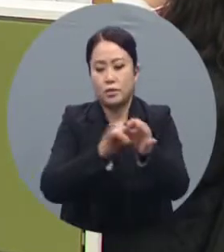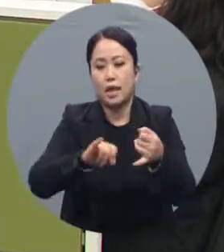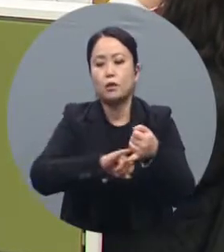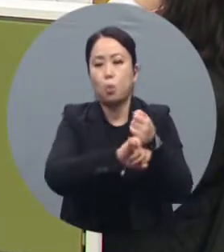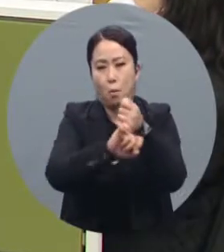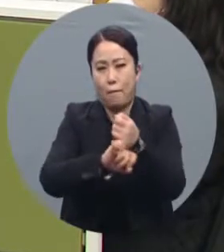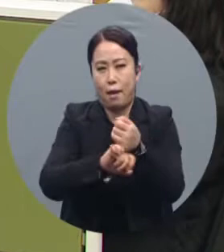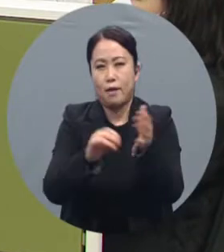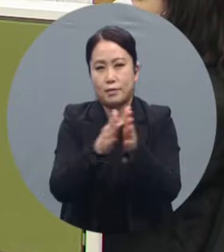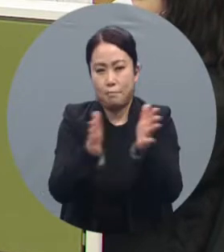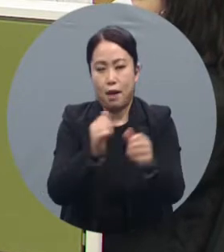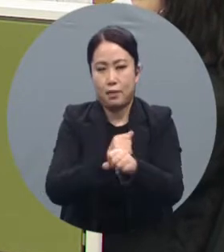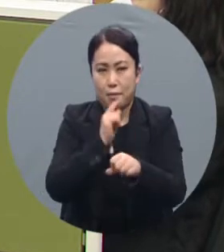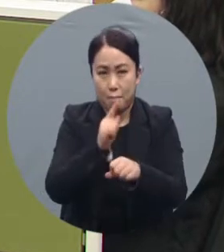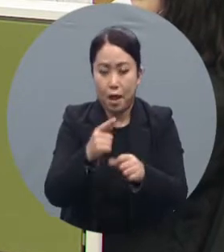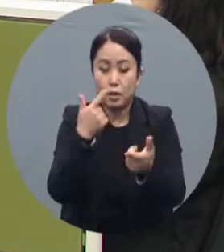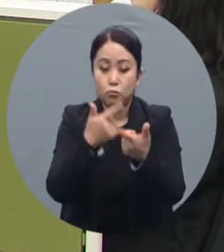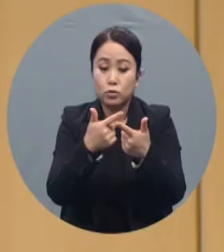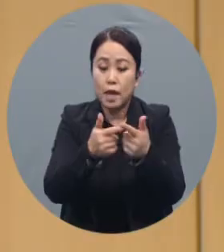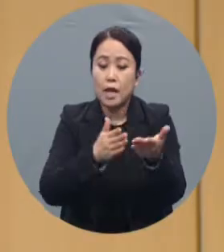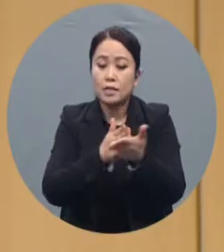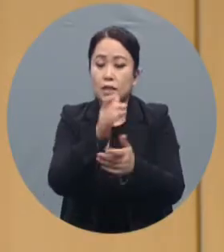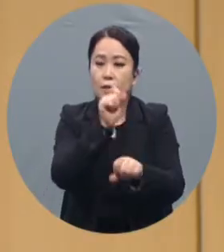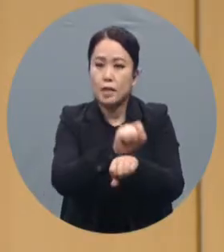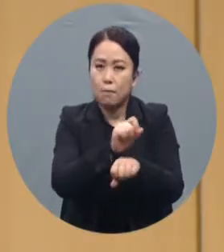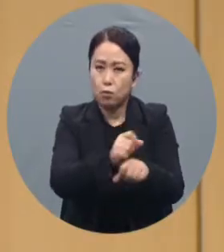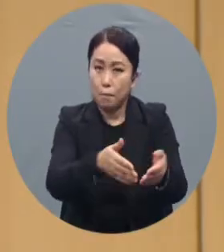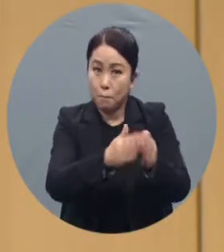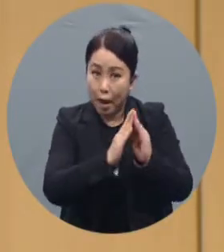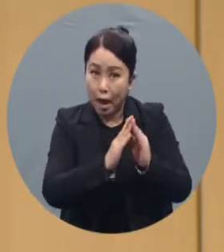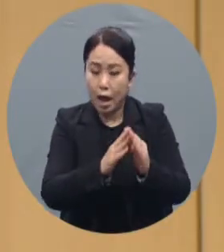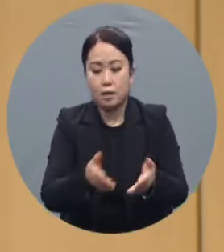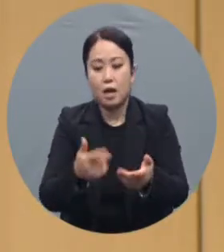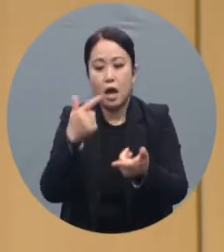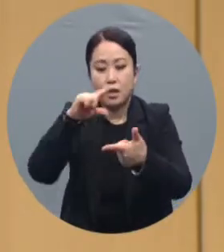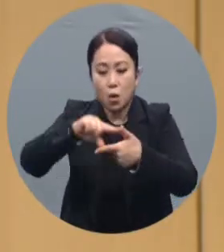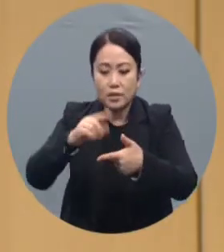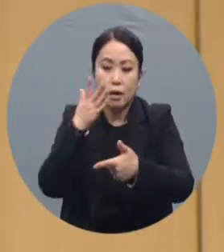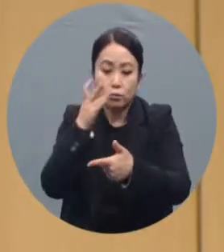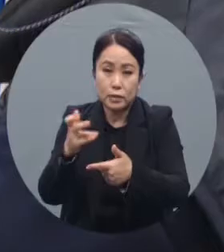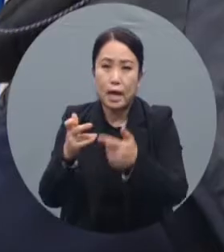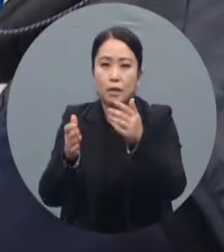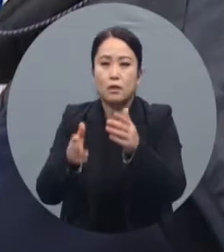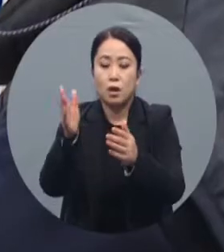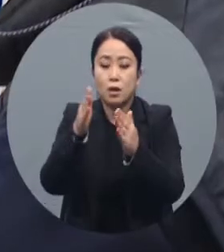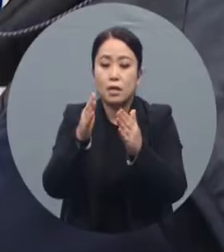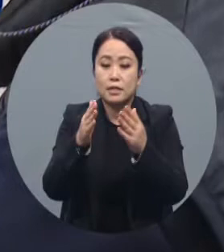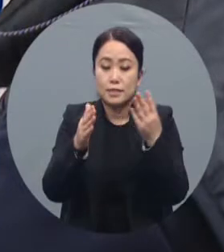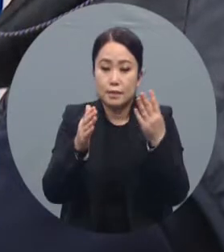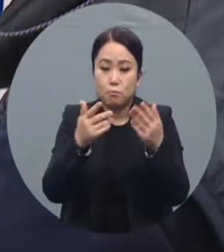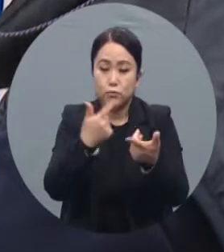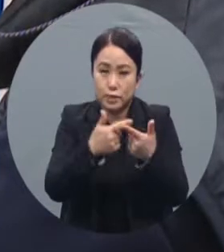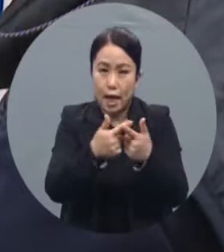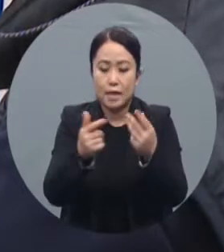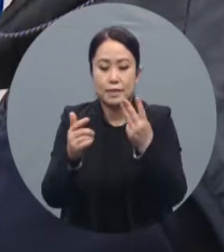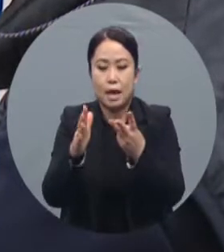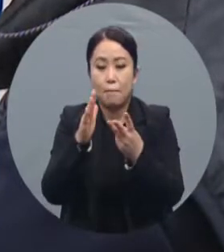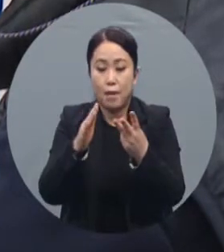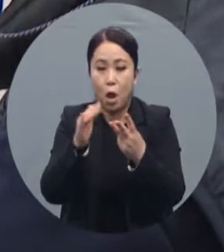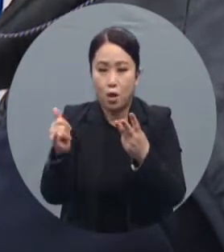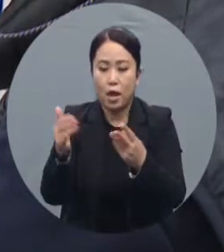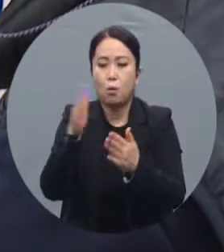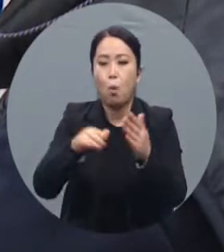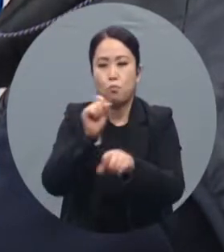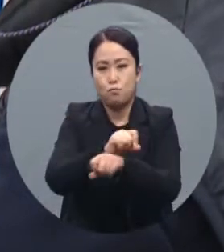부산에 전담 사무국을 설치해 각 시도에서 공무원을 3명씩 파견할 계획입니다. 무엇보다 수도권